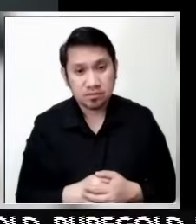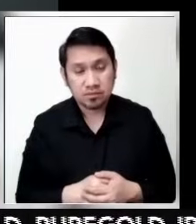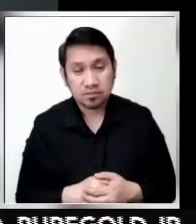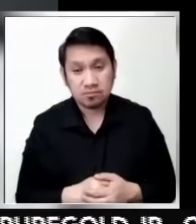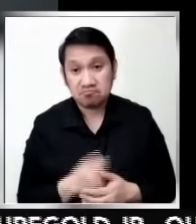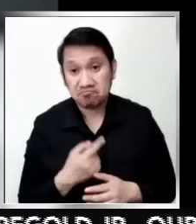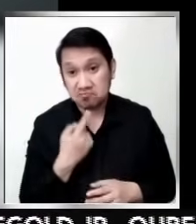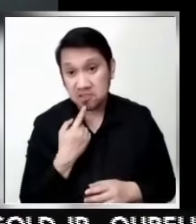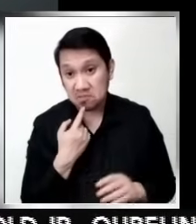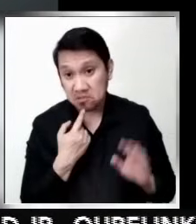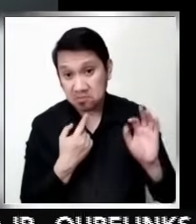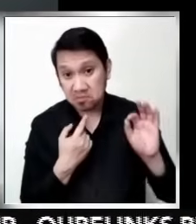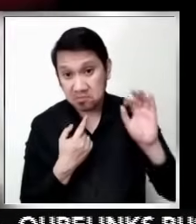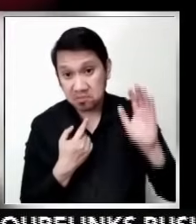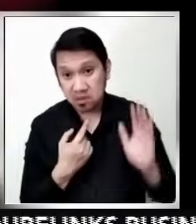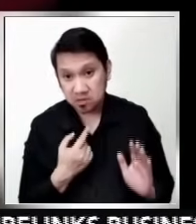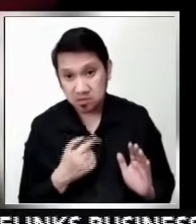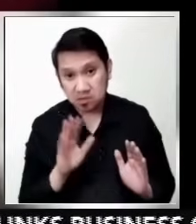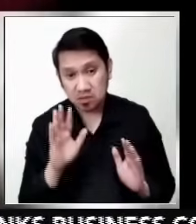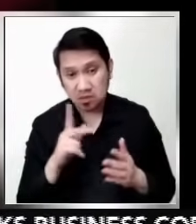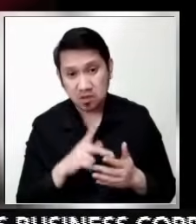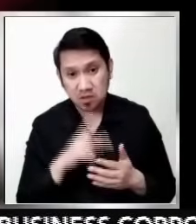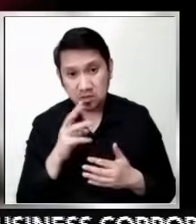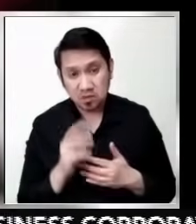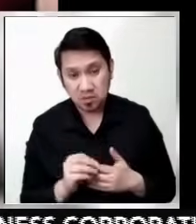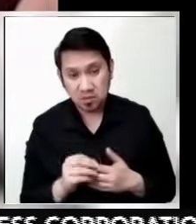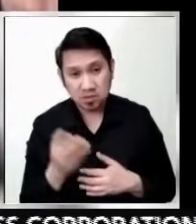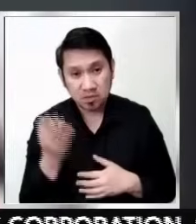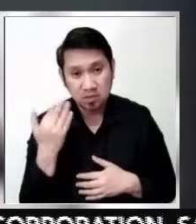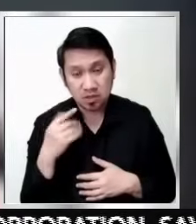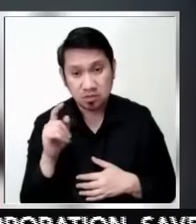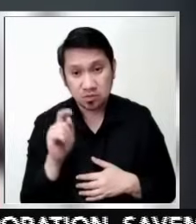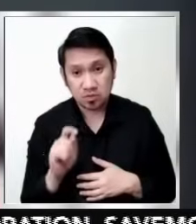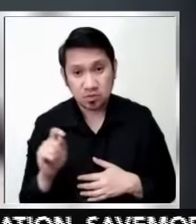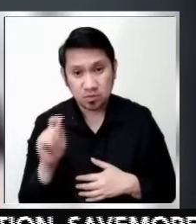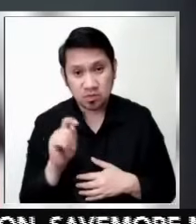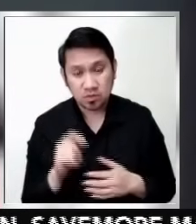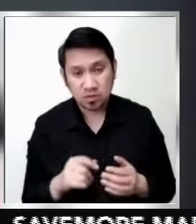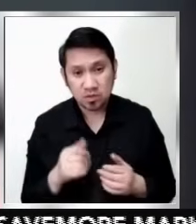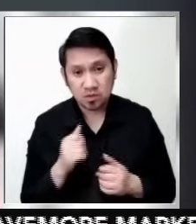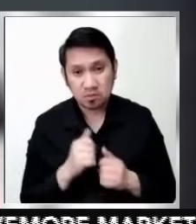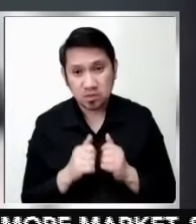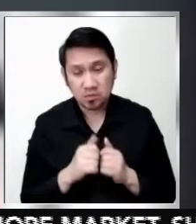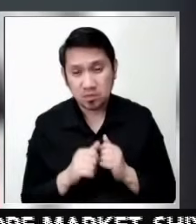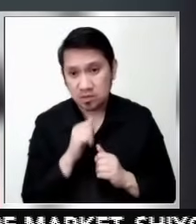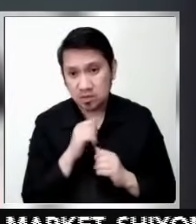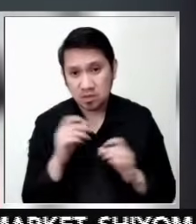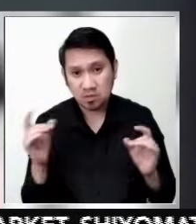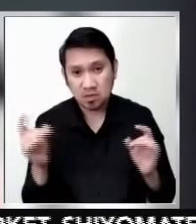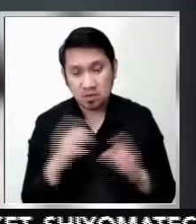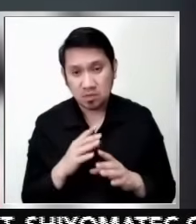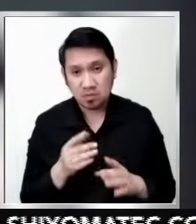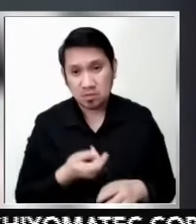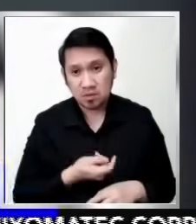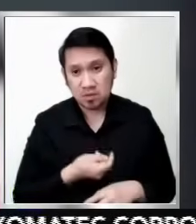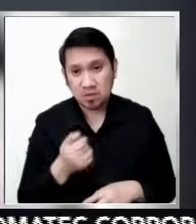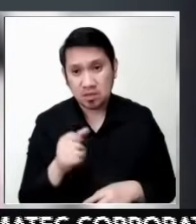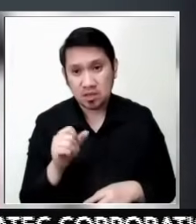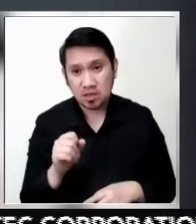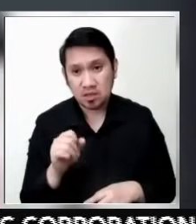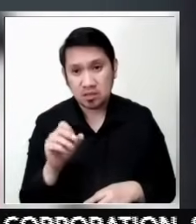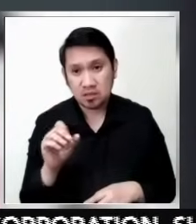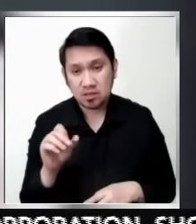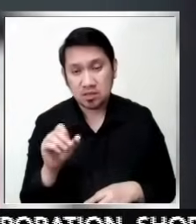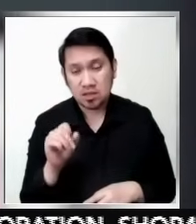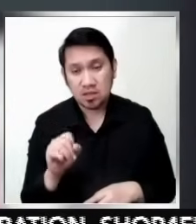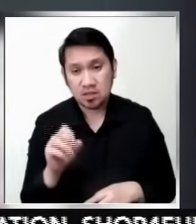Kiboy sa kanyang programang spotlight noong Martes na Hwag daw silang takutin na aalisin ang smni ang gagawa lang